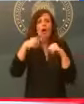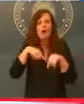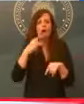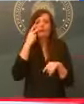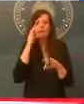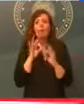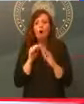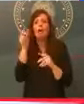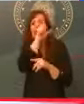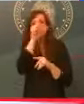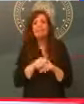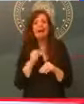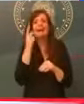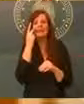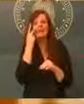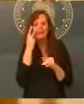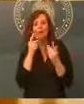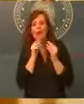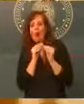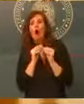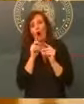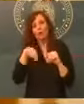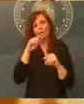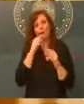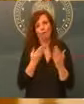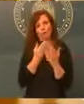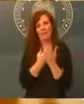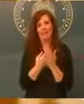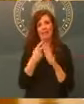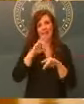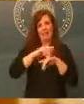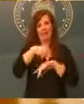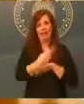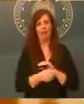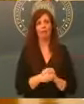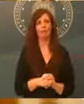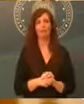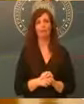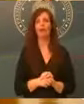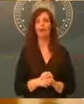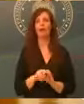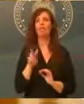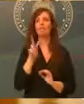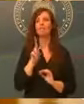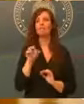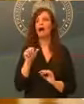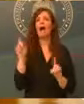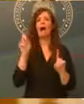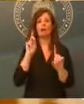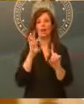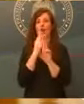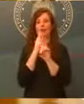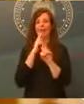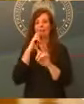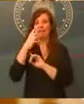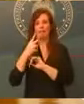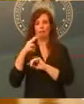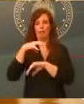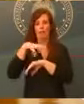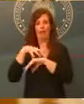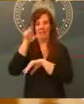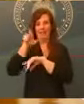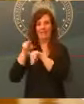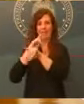presenteremo a settembre. Virginia c'è la risposta della Ministra la seconda domanda